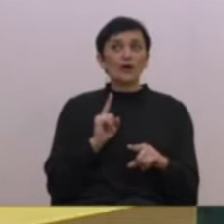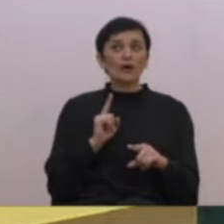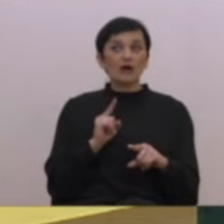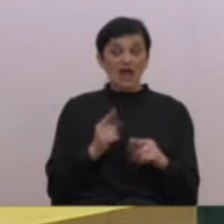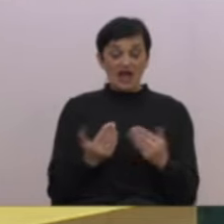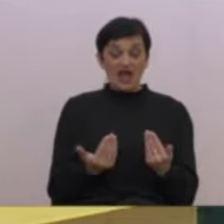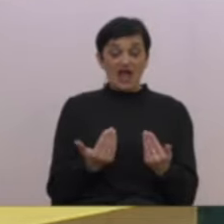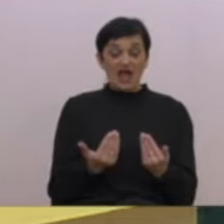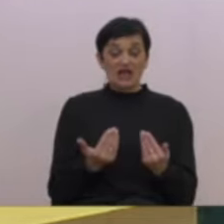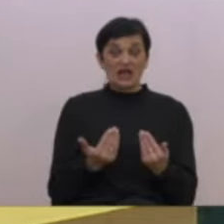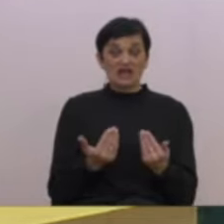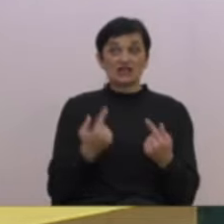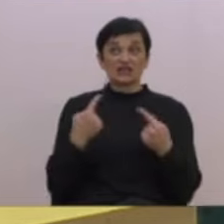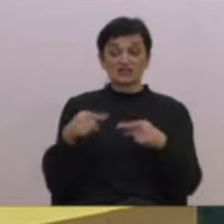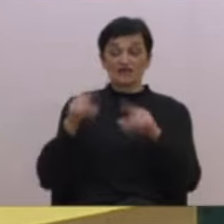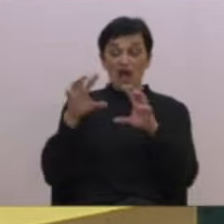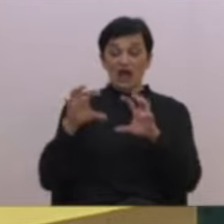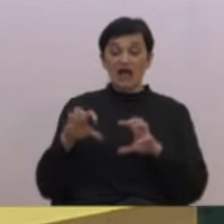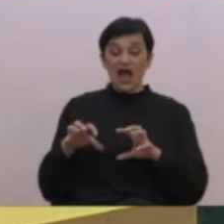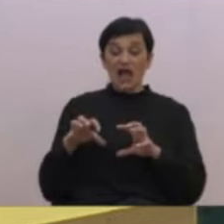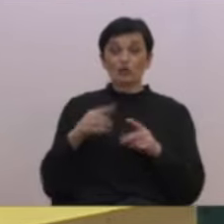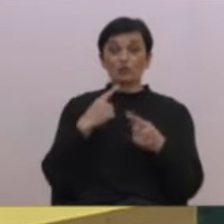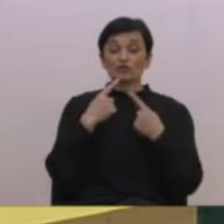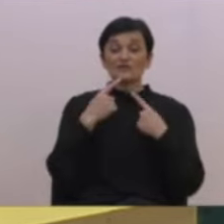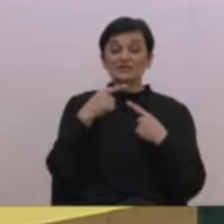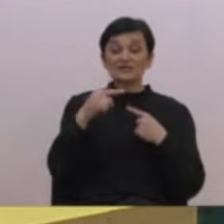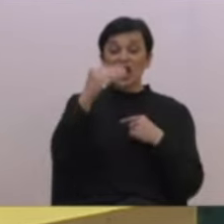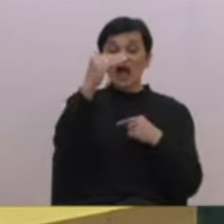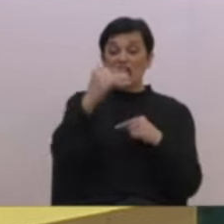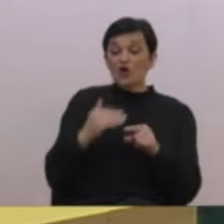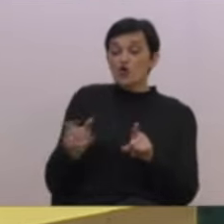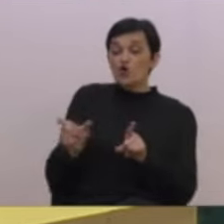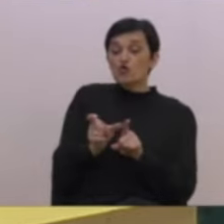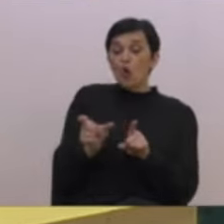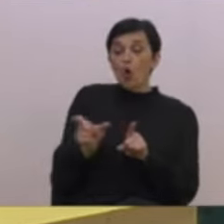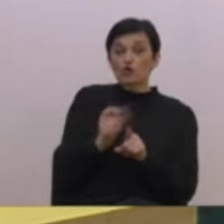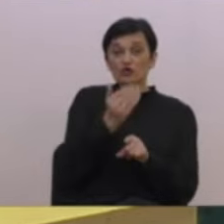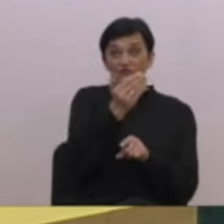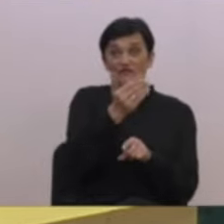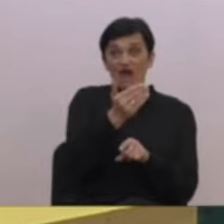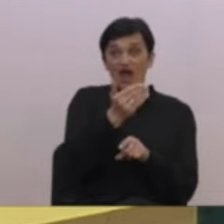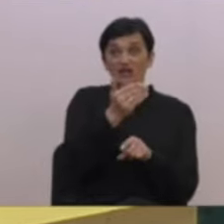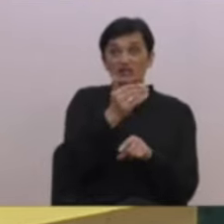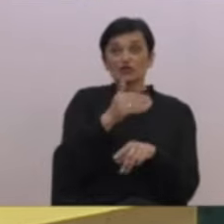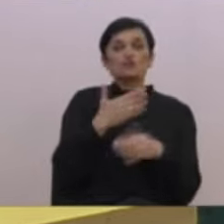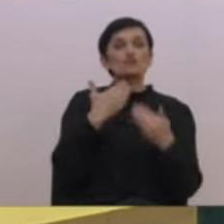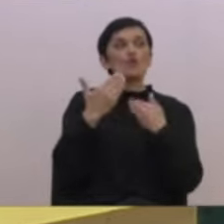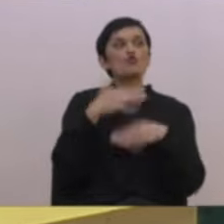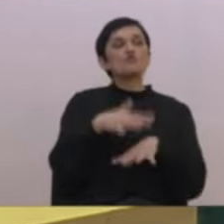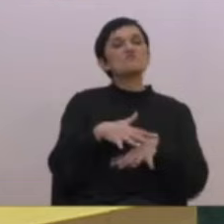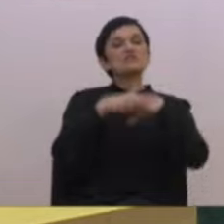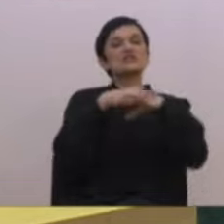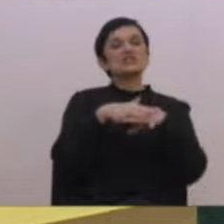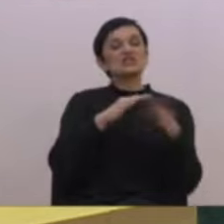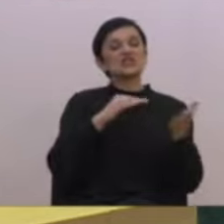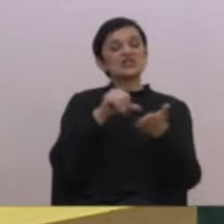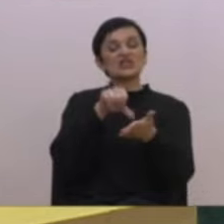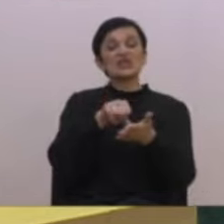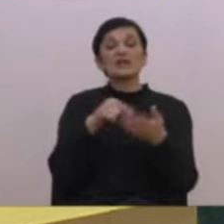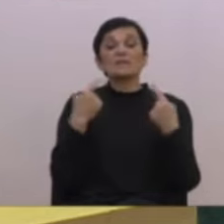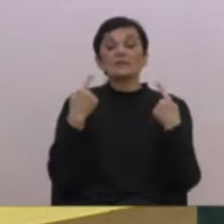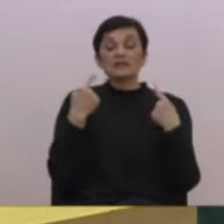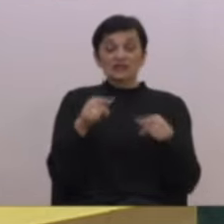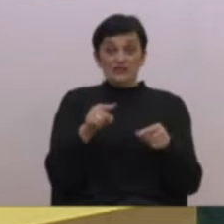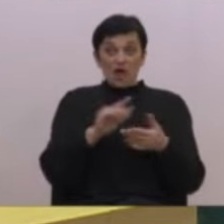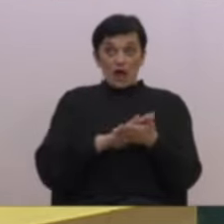აი ხა რაღაც სხვა კანონზე საუბრობთ მოდ კოტირებაზე, მაგრამ აი თქვენ ხო გინდა თქვენ მიტინგზე გამოსვლა მოუწოდეთ. აი წარმოიდგინეთ, რომ როცა სხვა